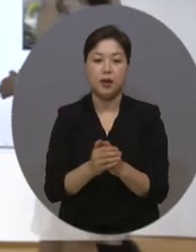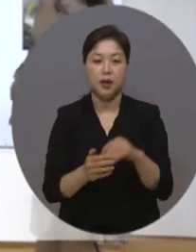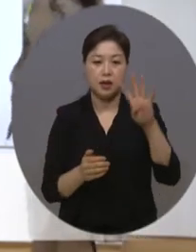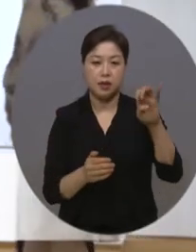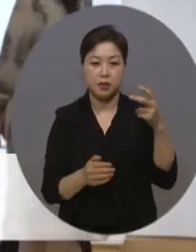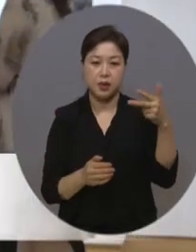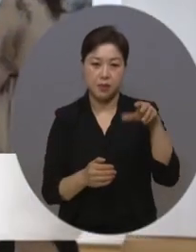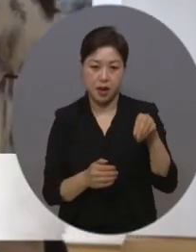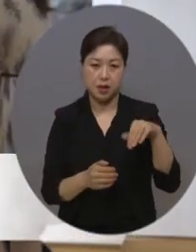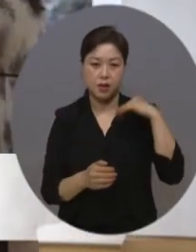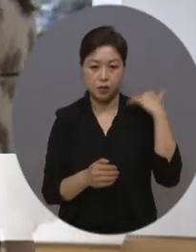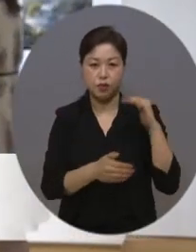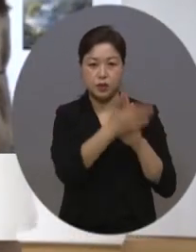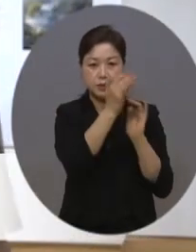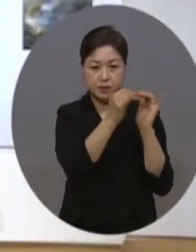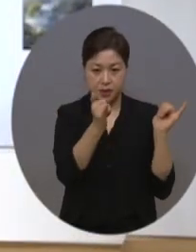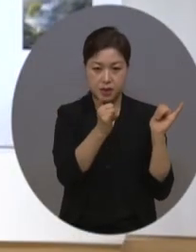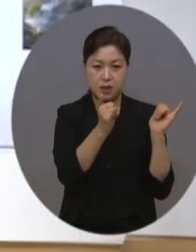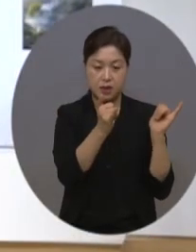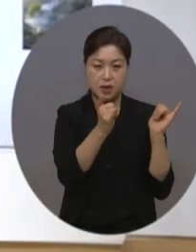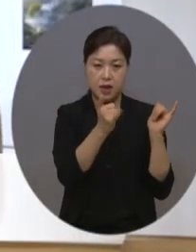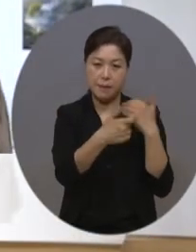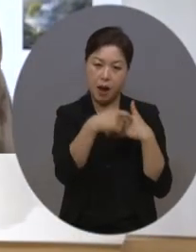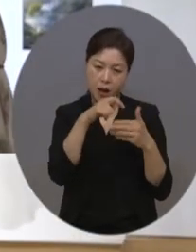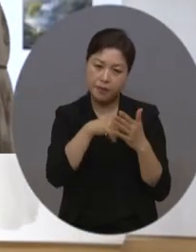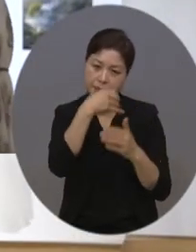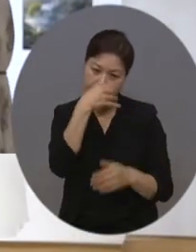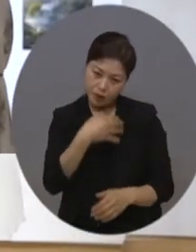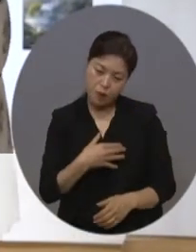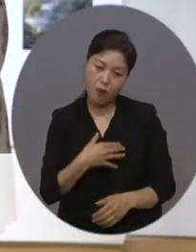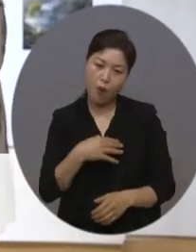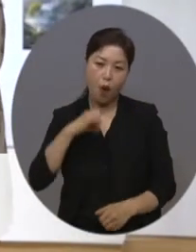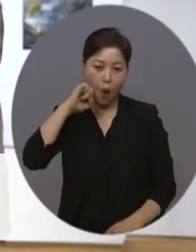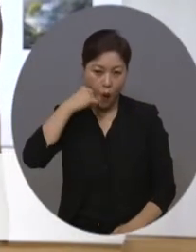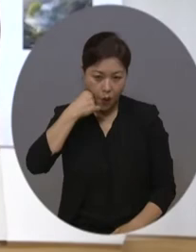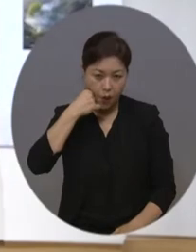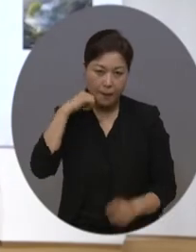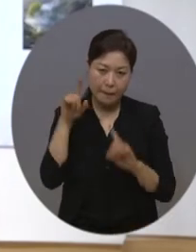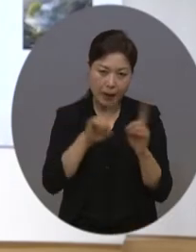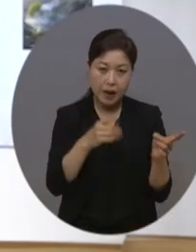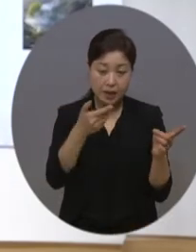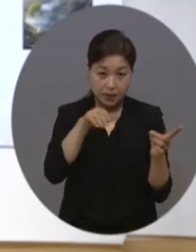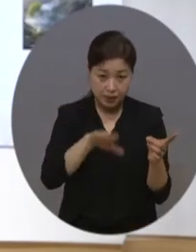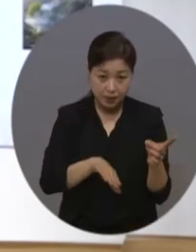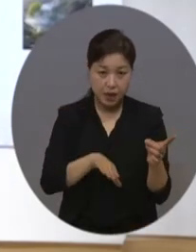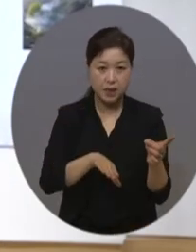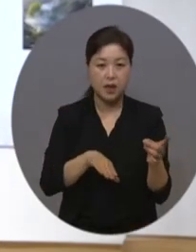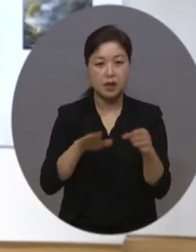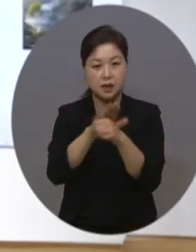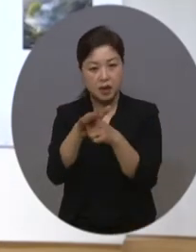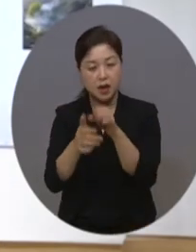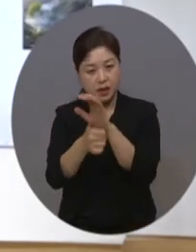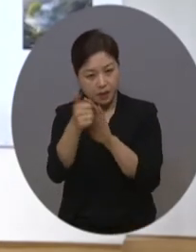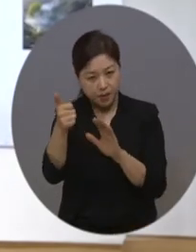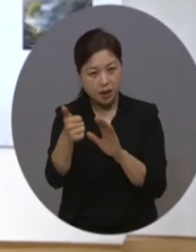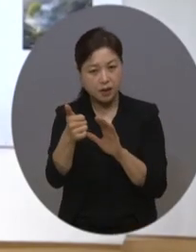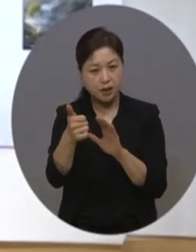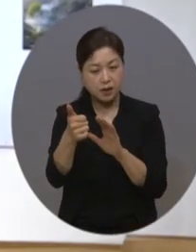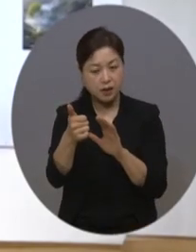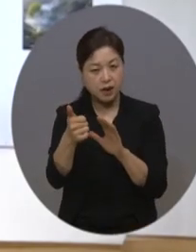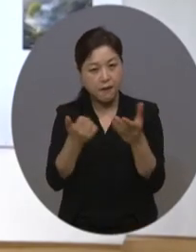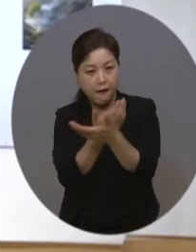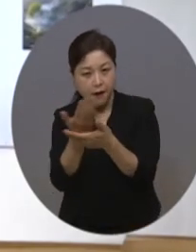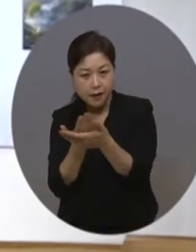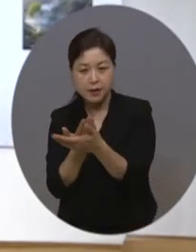의정부 시민의 가슴에게 힘들고 어렵지만 함께 사랑과 희망을 나누는